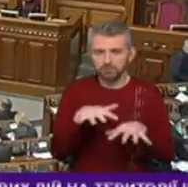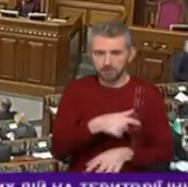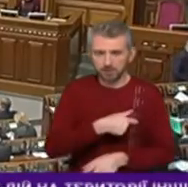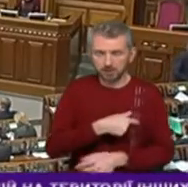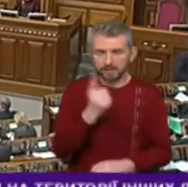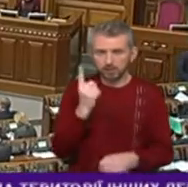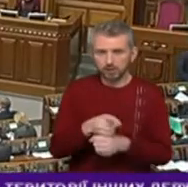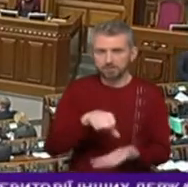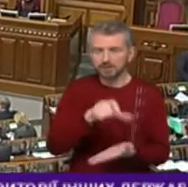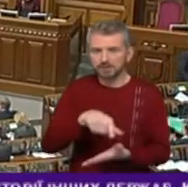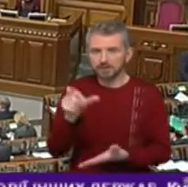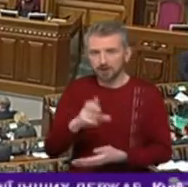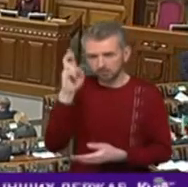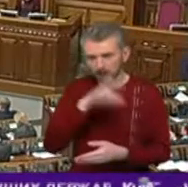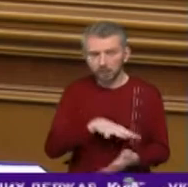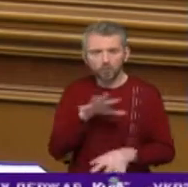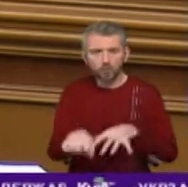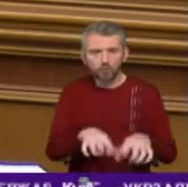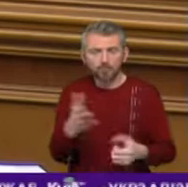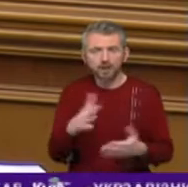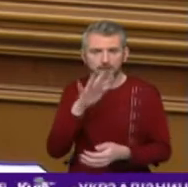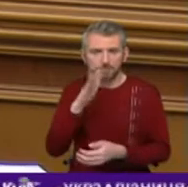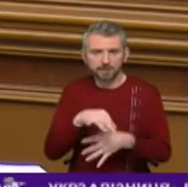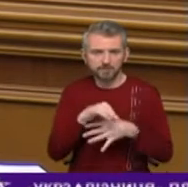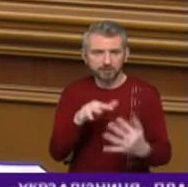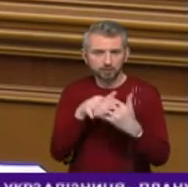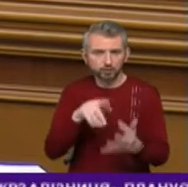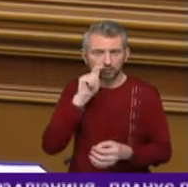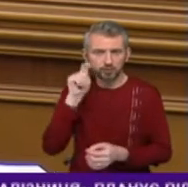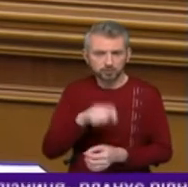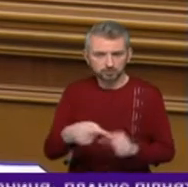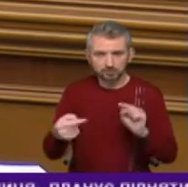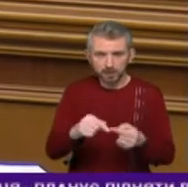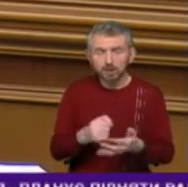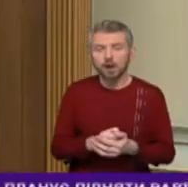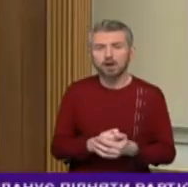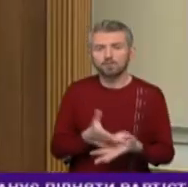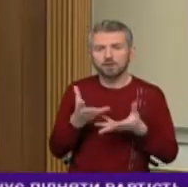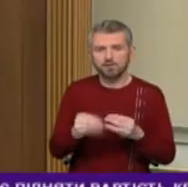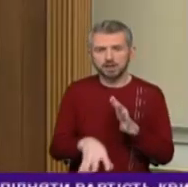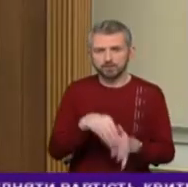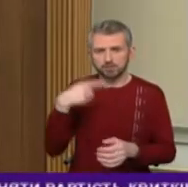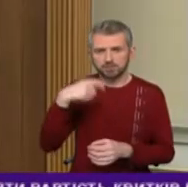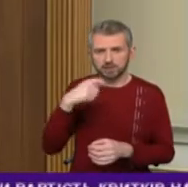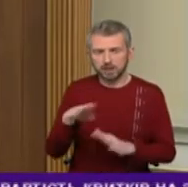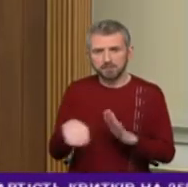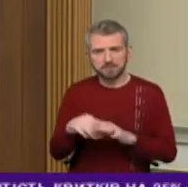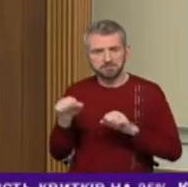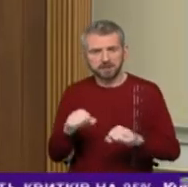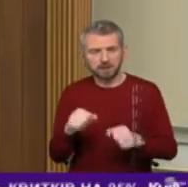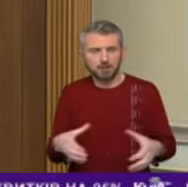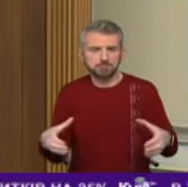заборонили представникам країни-окупанта, яка 5 років веде війну проти України, впливати на вибори президента під прикриттям